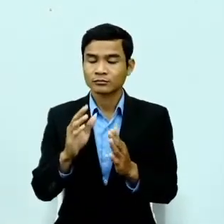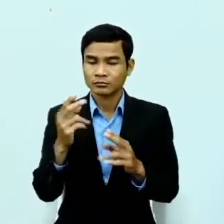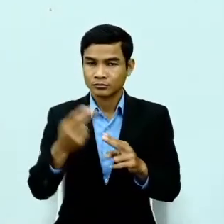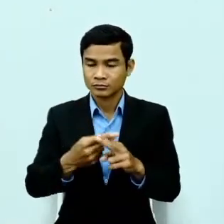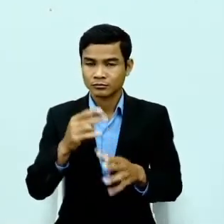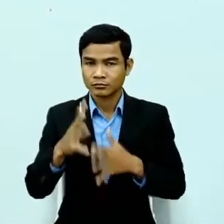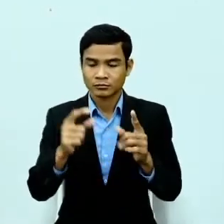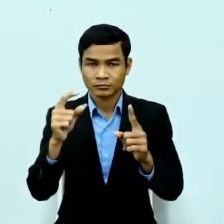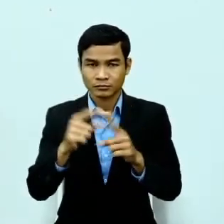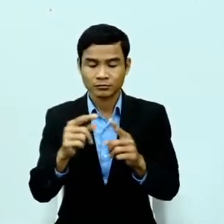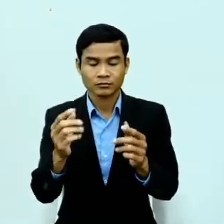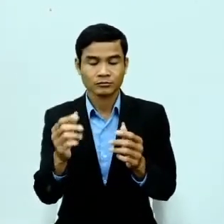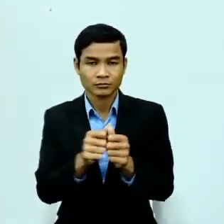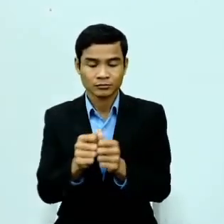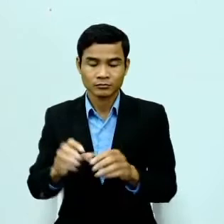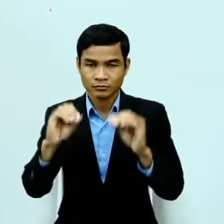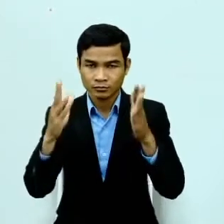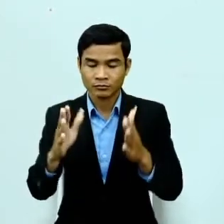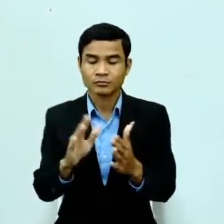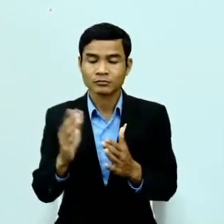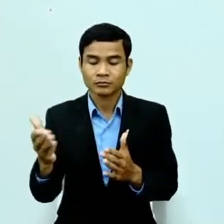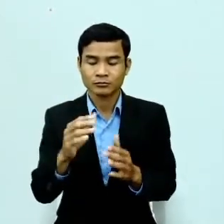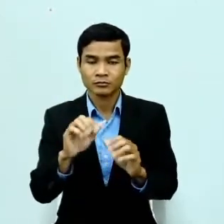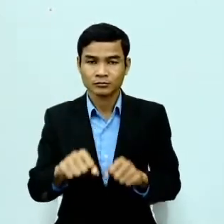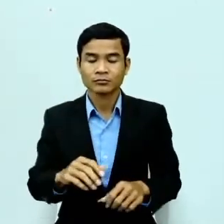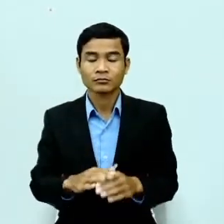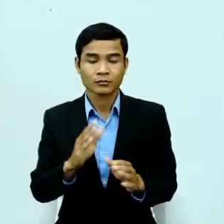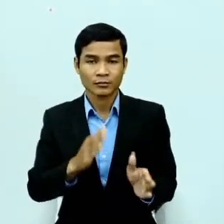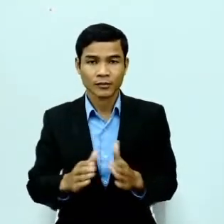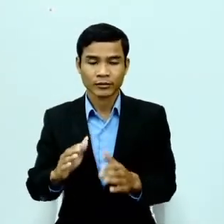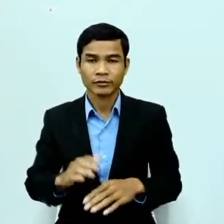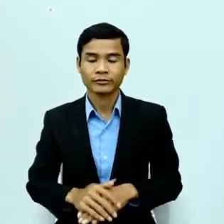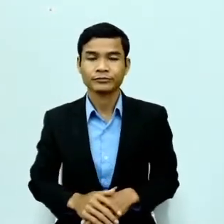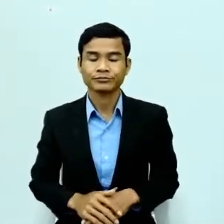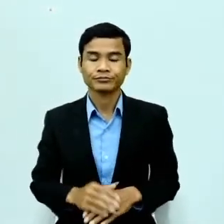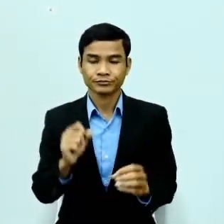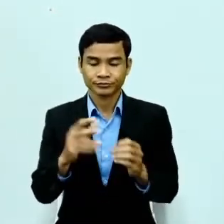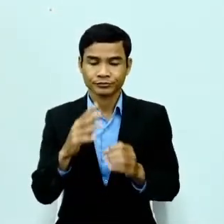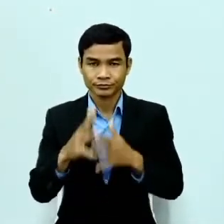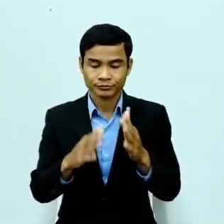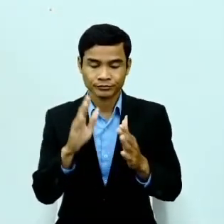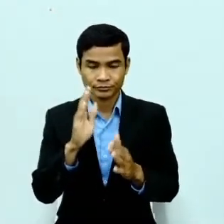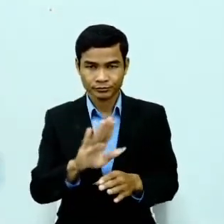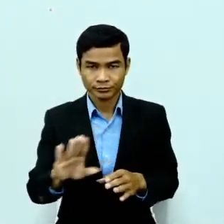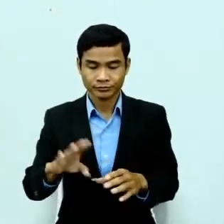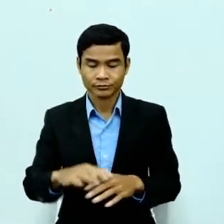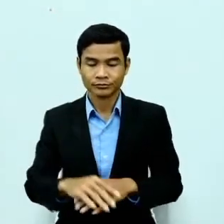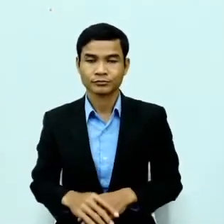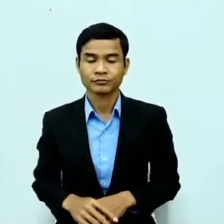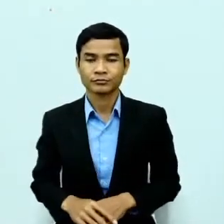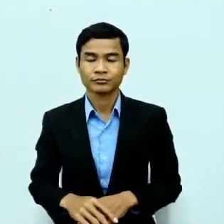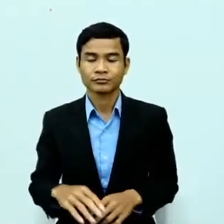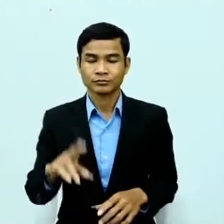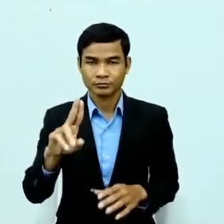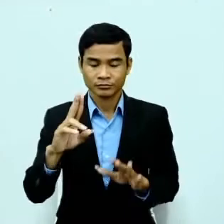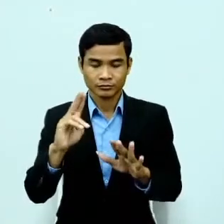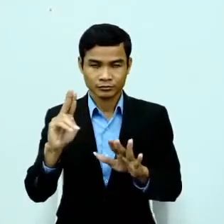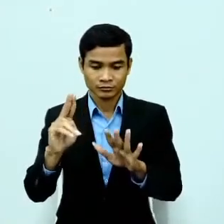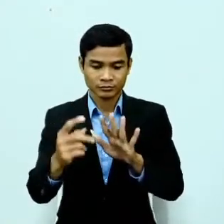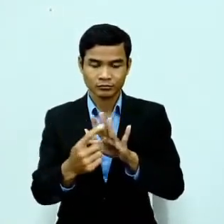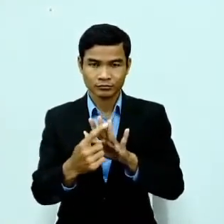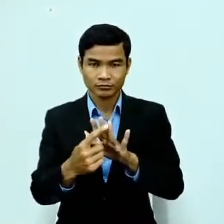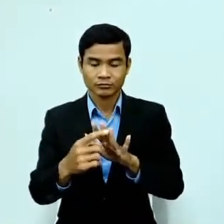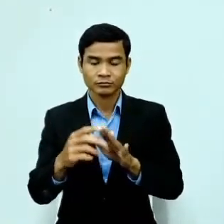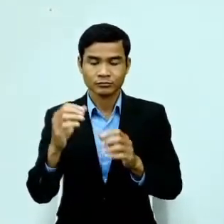an bị chỉ môi này kêu làng với đau mận bát xăm ra cọp trim chấp đam án chấp đam lỗ